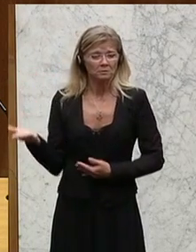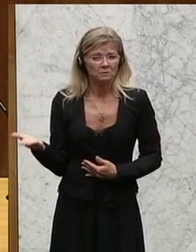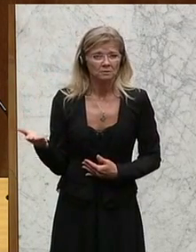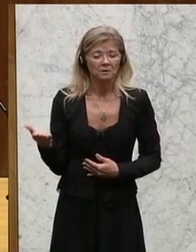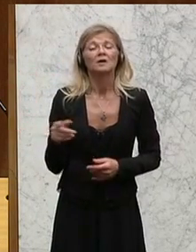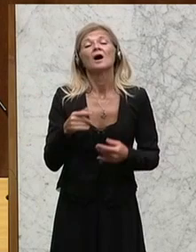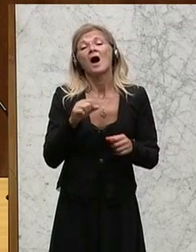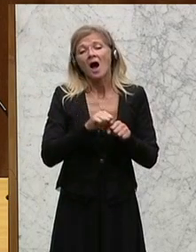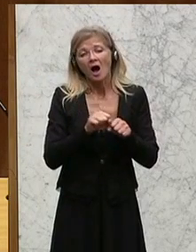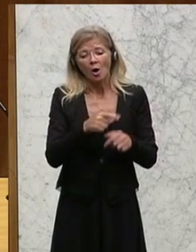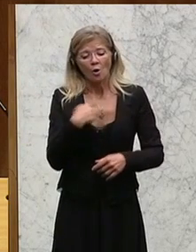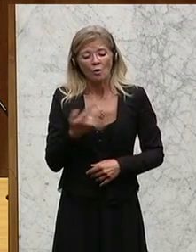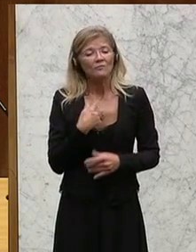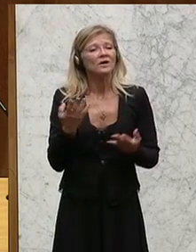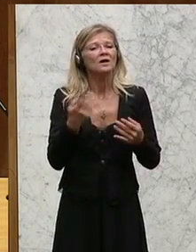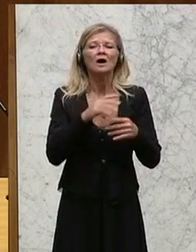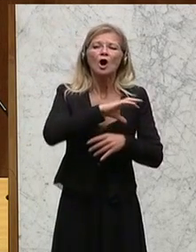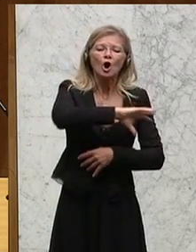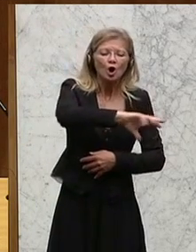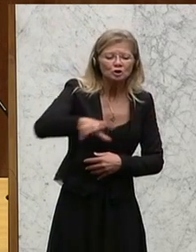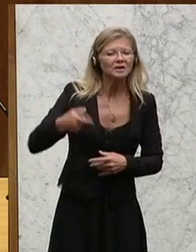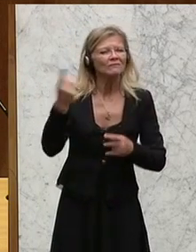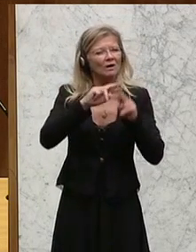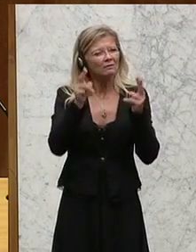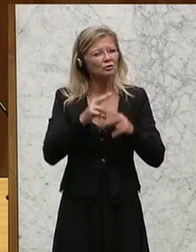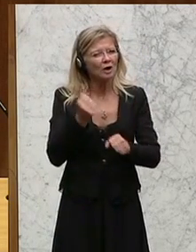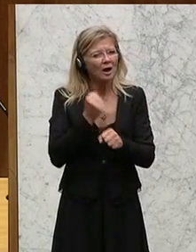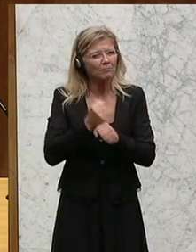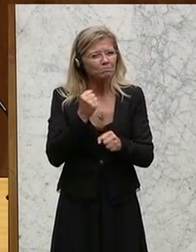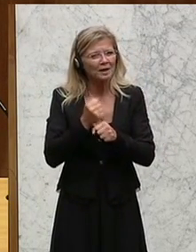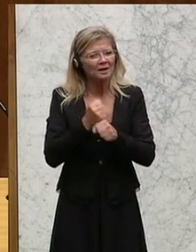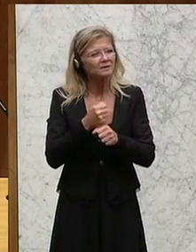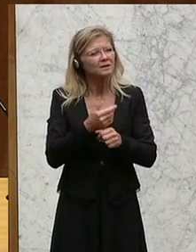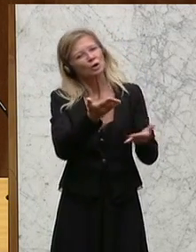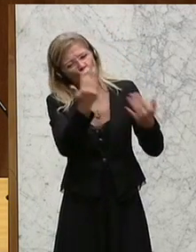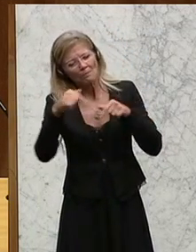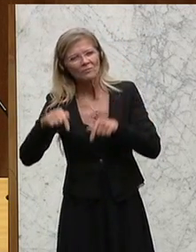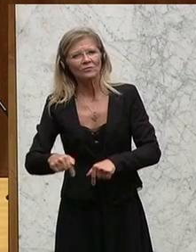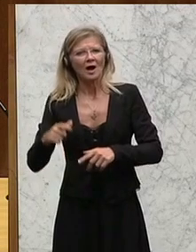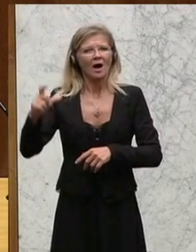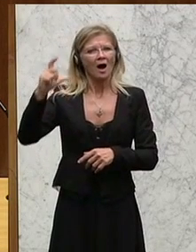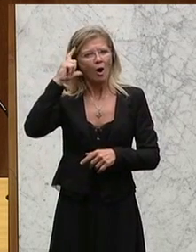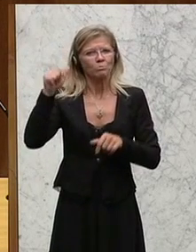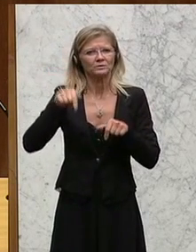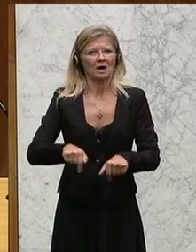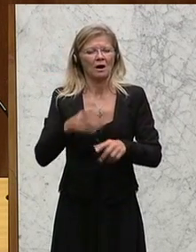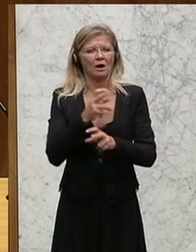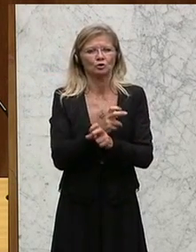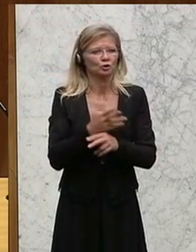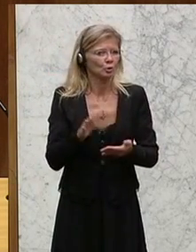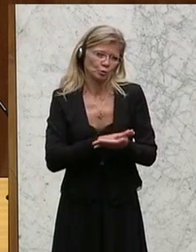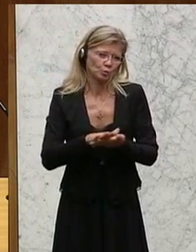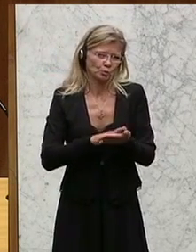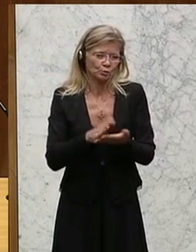Konzerne, international tätige Konzerne dazu zu bringen, ihre Headquarters nach Österreich zu bekommen. Also es gibt eine ganz klare Unterscheidung zwischen